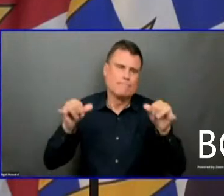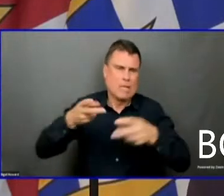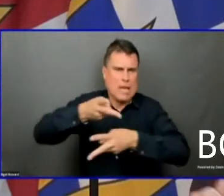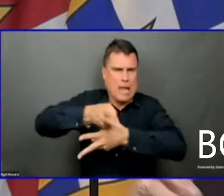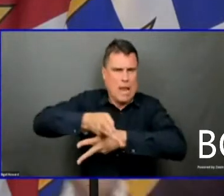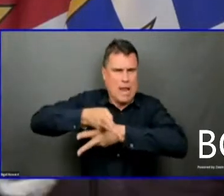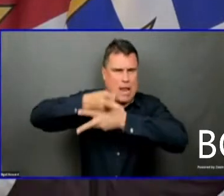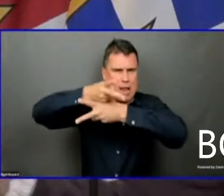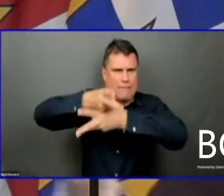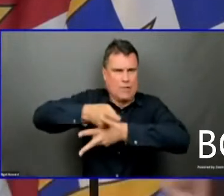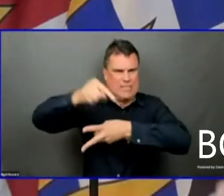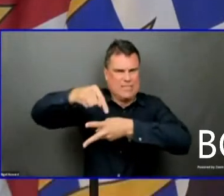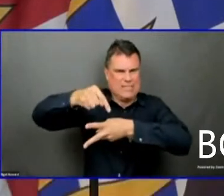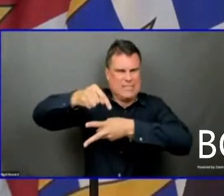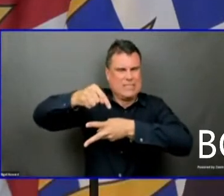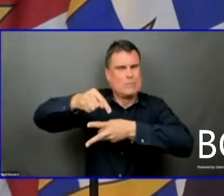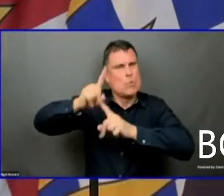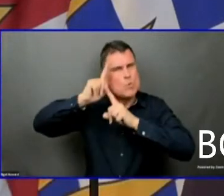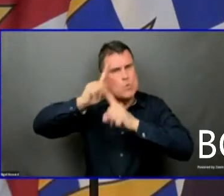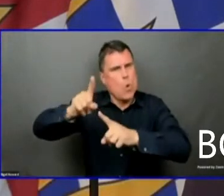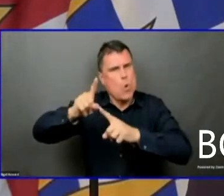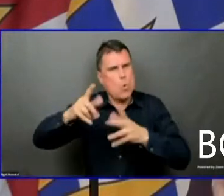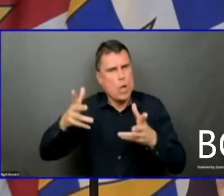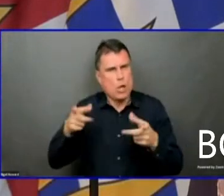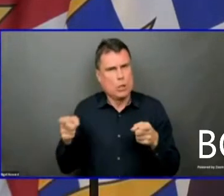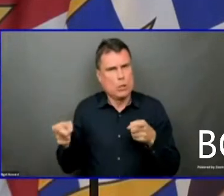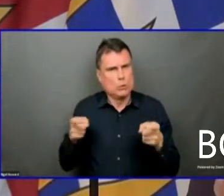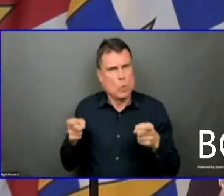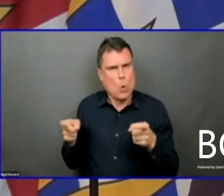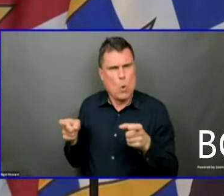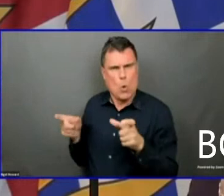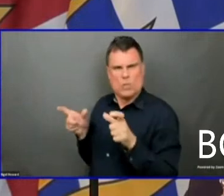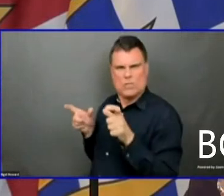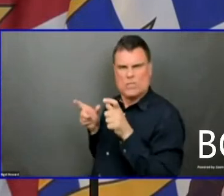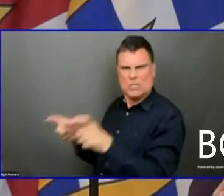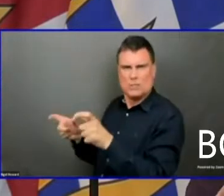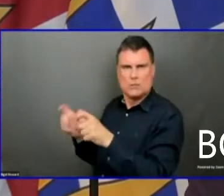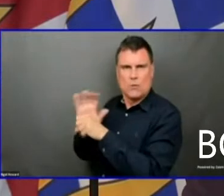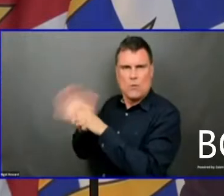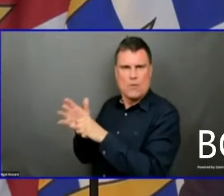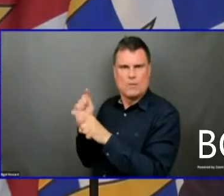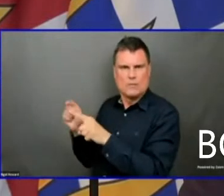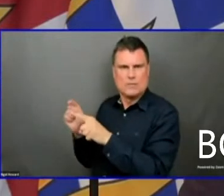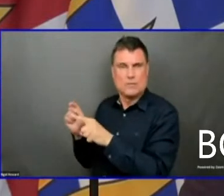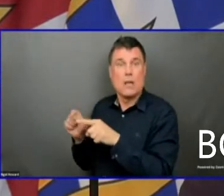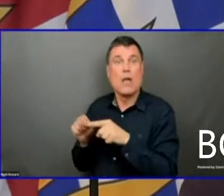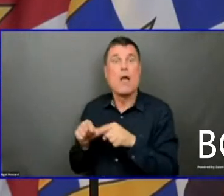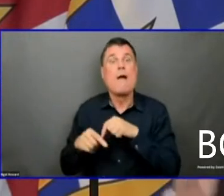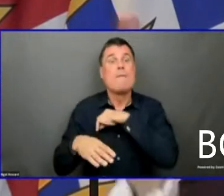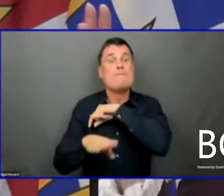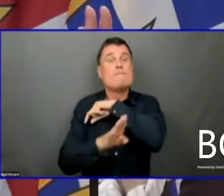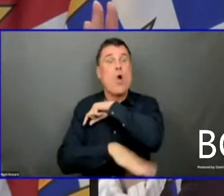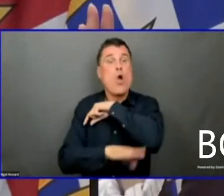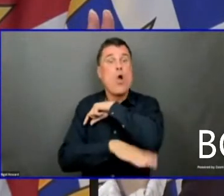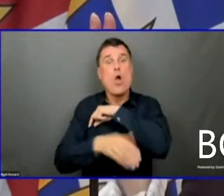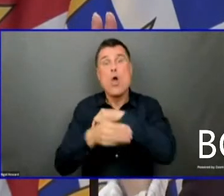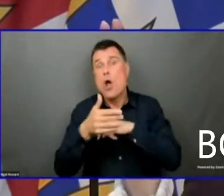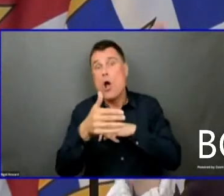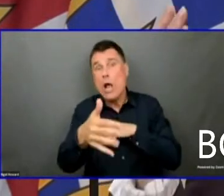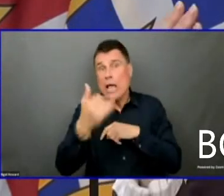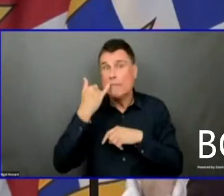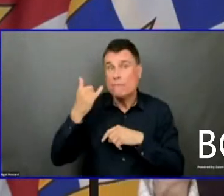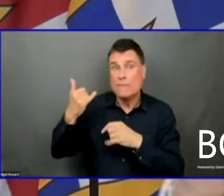意啊。那么同时呢，我们要考虑到秋天的时候，我们看看会不